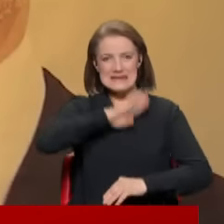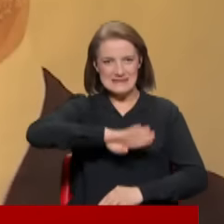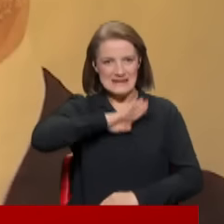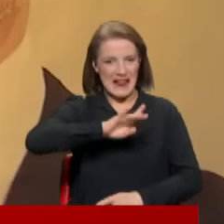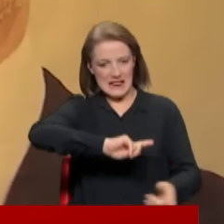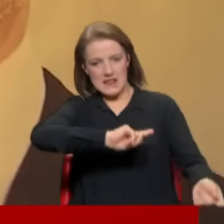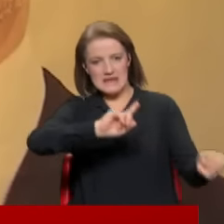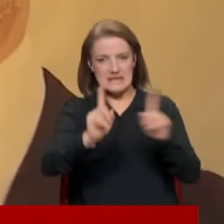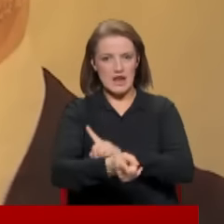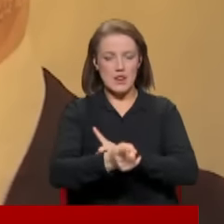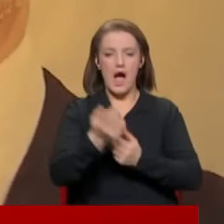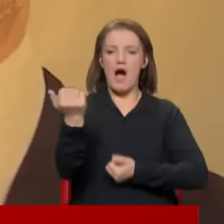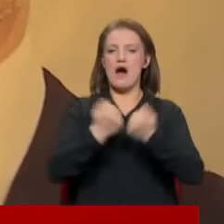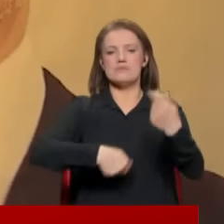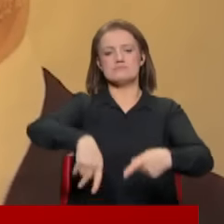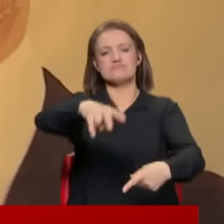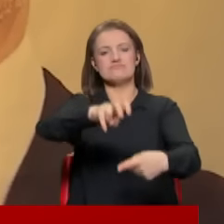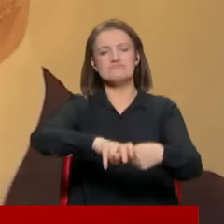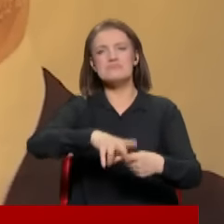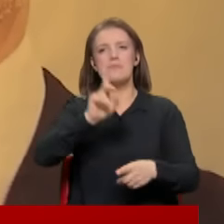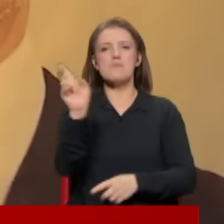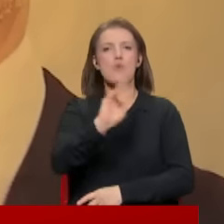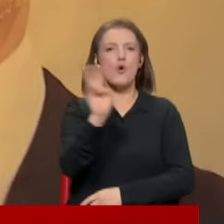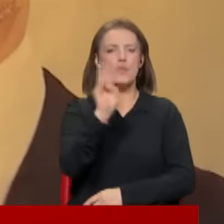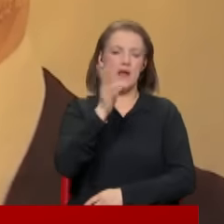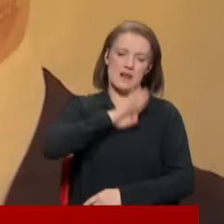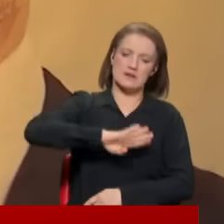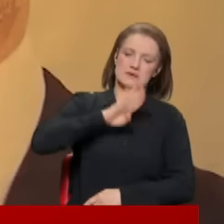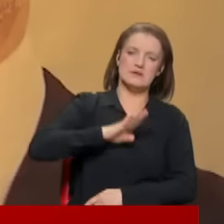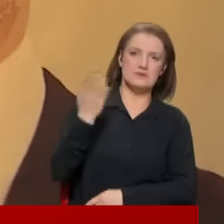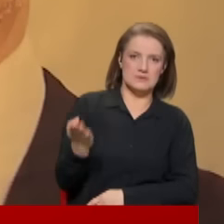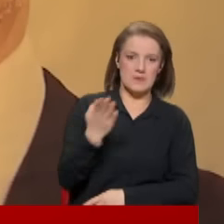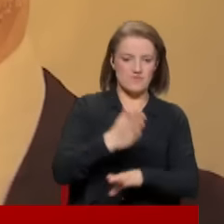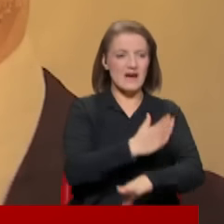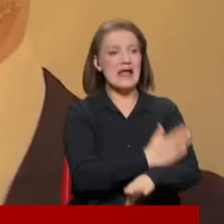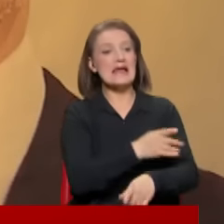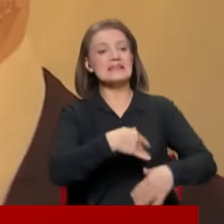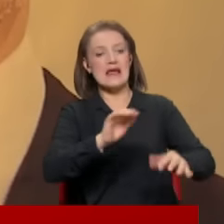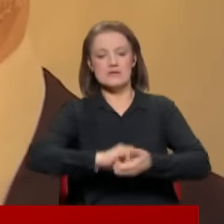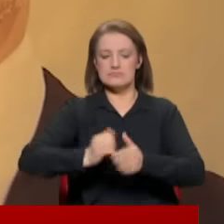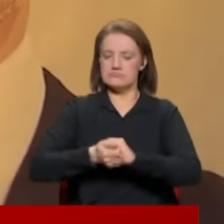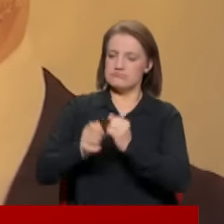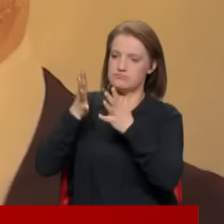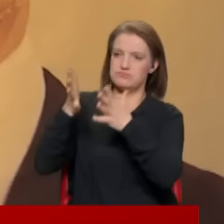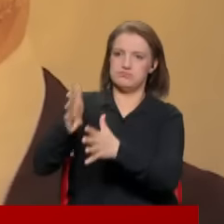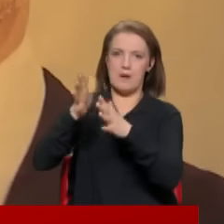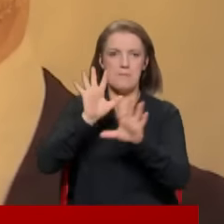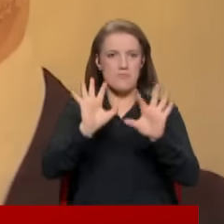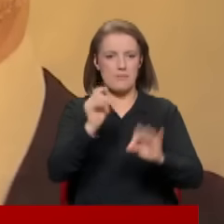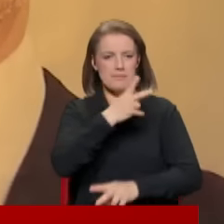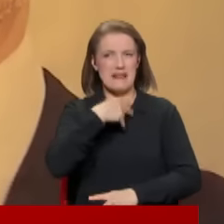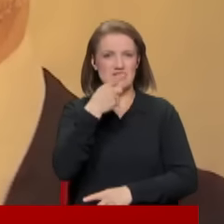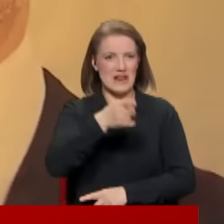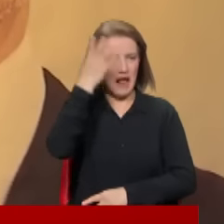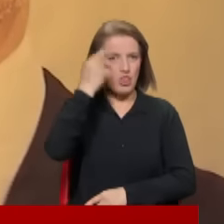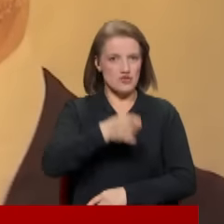dertleneceğine makam aracının markası ve modeliyle dertlenen, vatandaşa değil yandaşa çalışan böyle bir